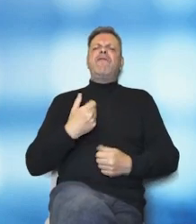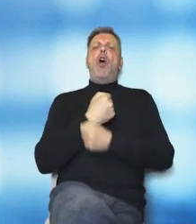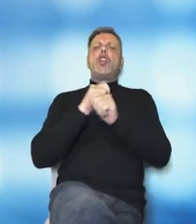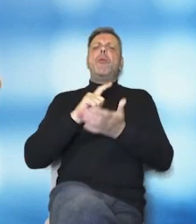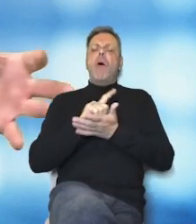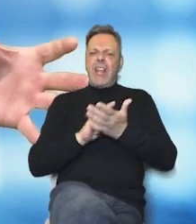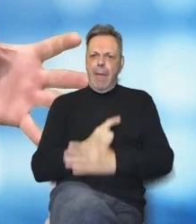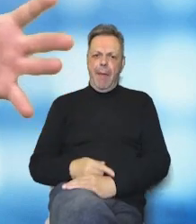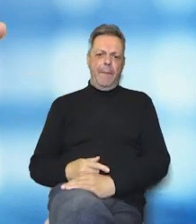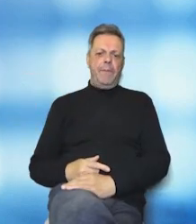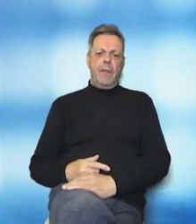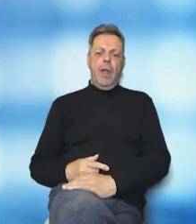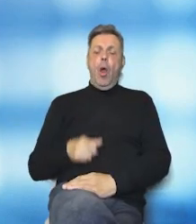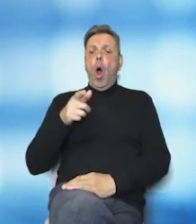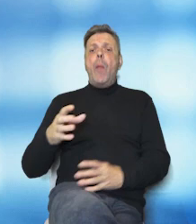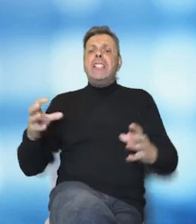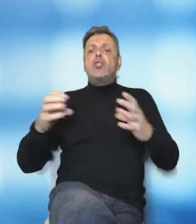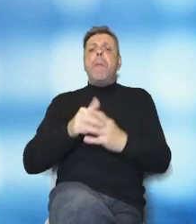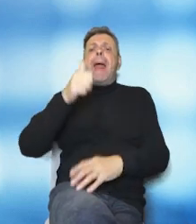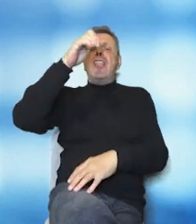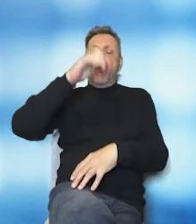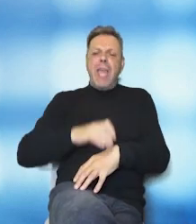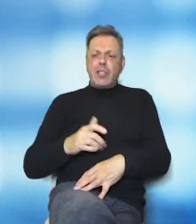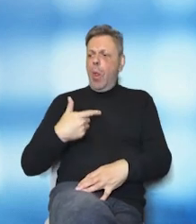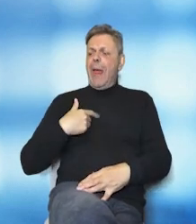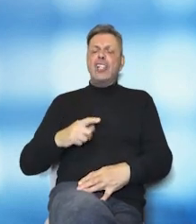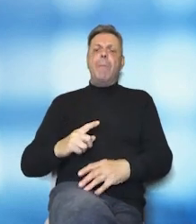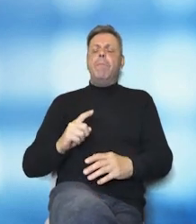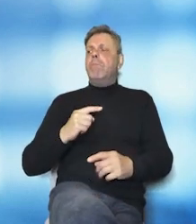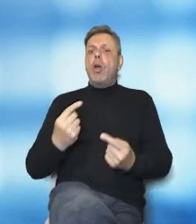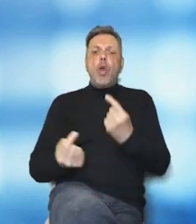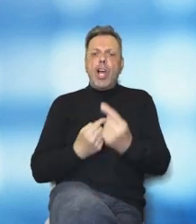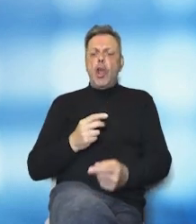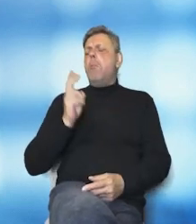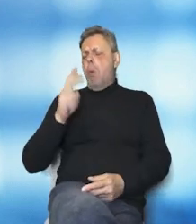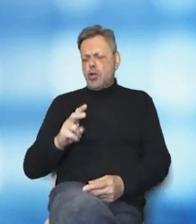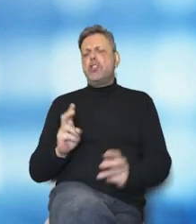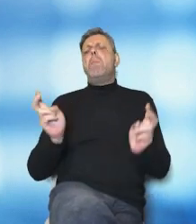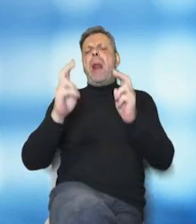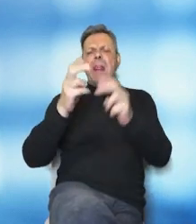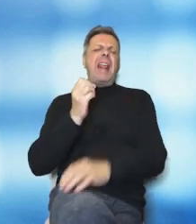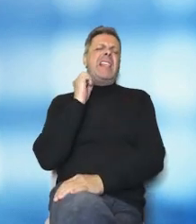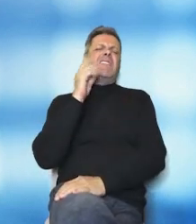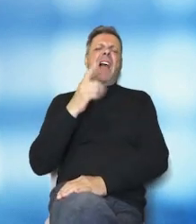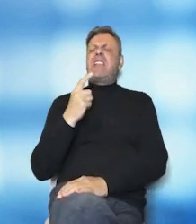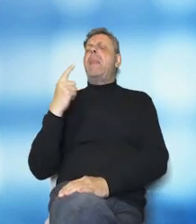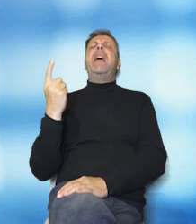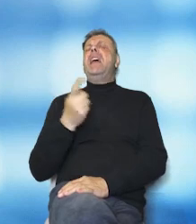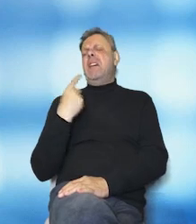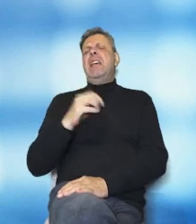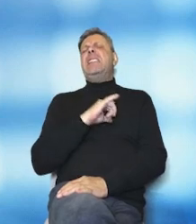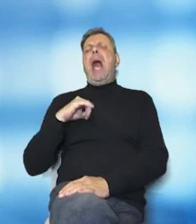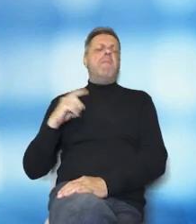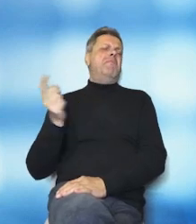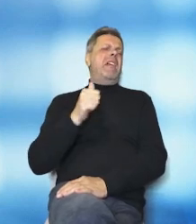to da se ti svi ljudi skupe na jednom mjestu na našem događaju. Možeš ti otići planinarite svaki dan sam, jedan dan,